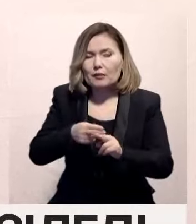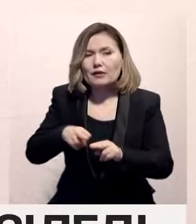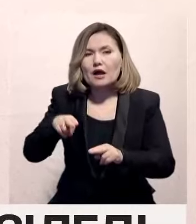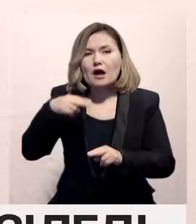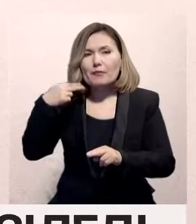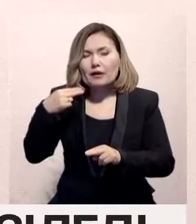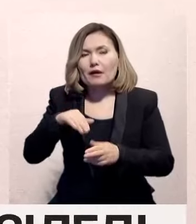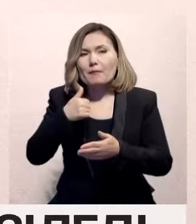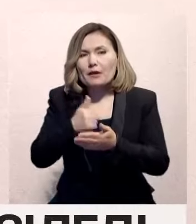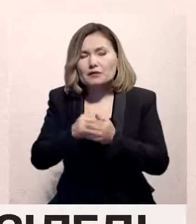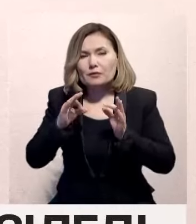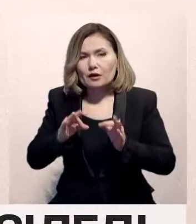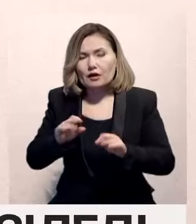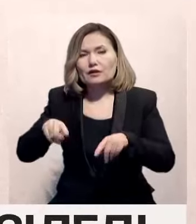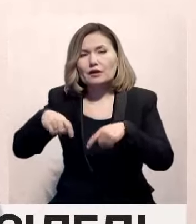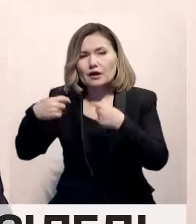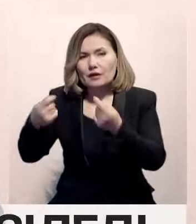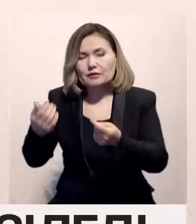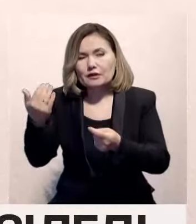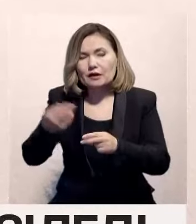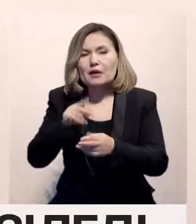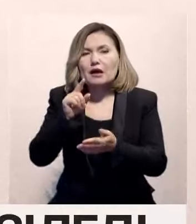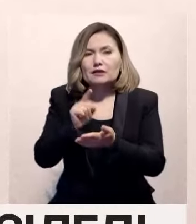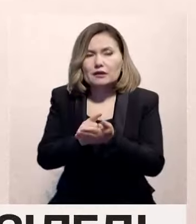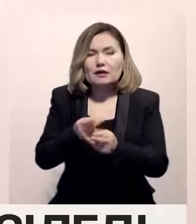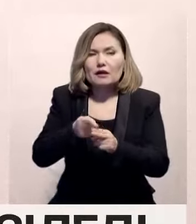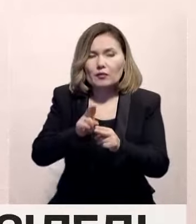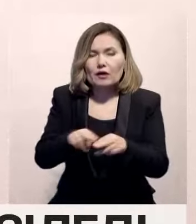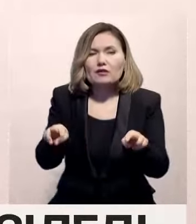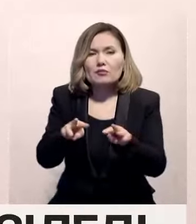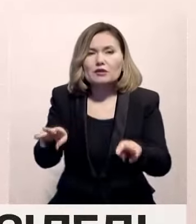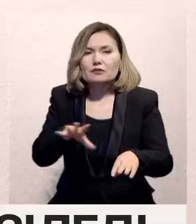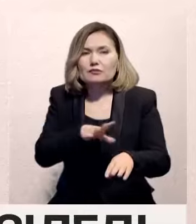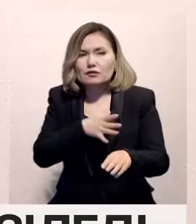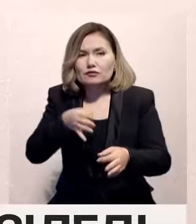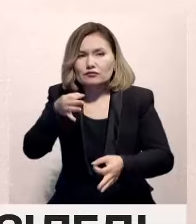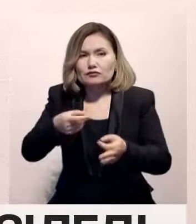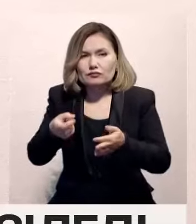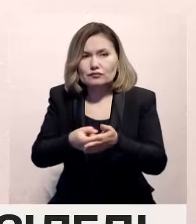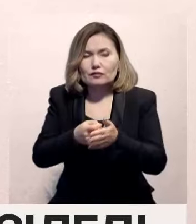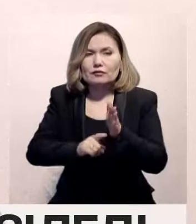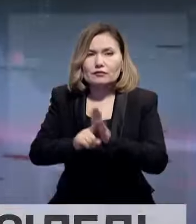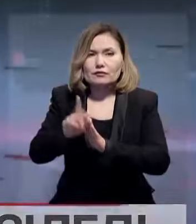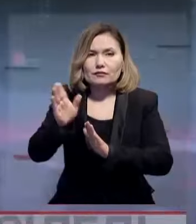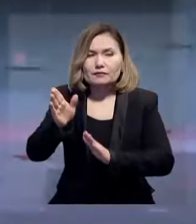бас прокурорға тапсырды. Соның аясында тиісті тексеріс жүргізіледі.